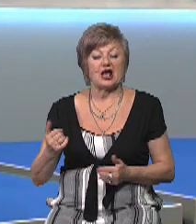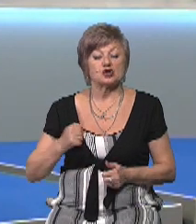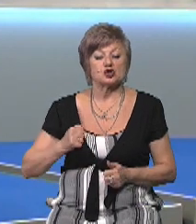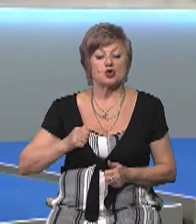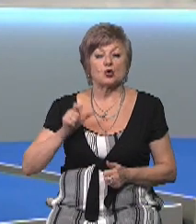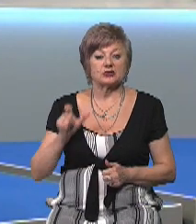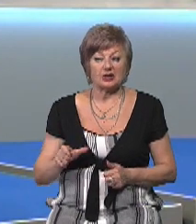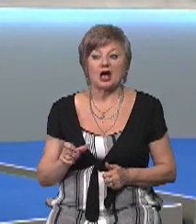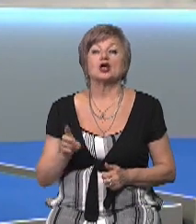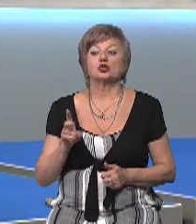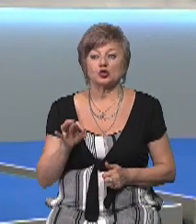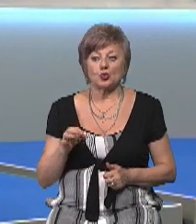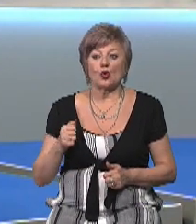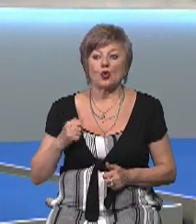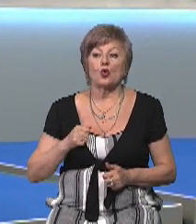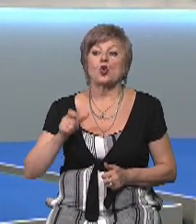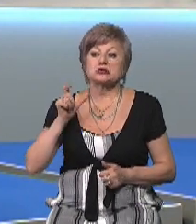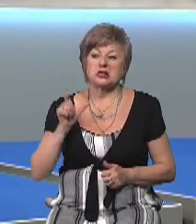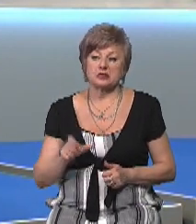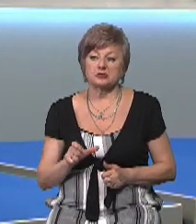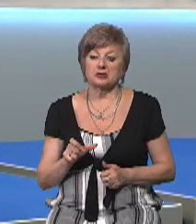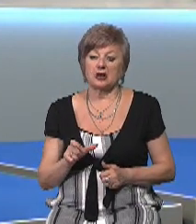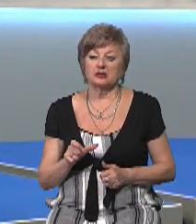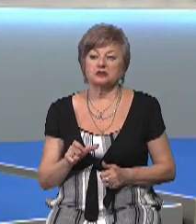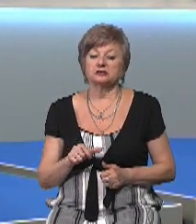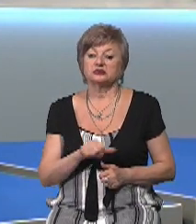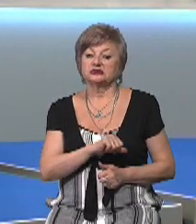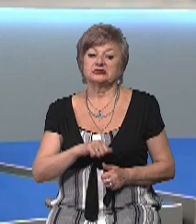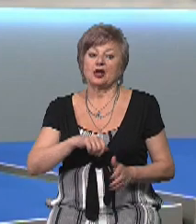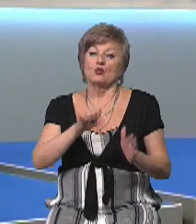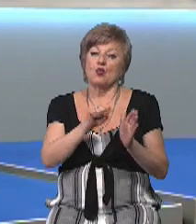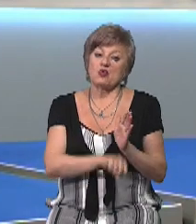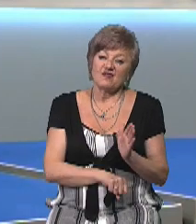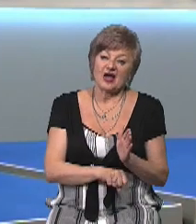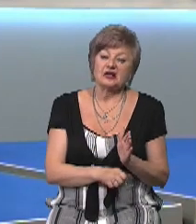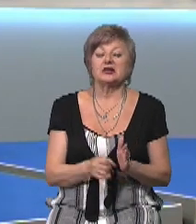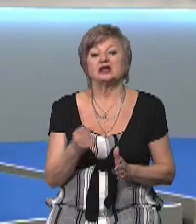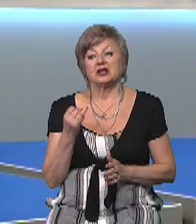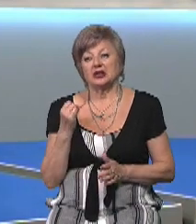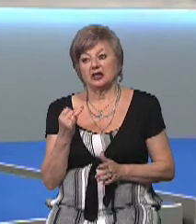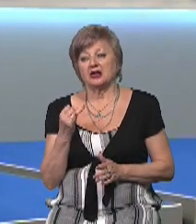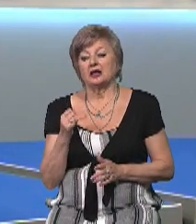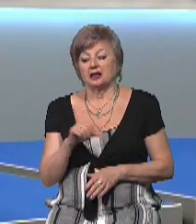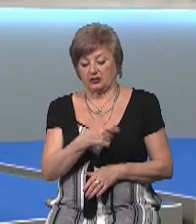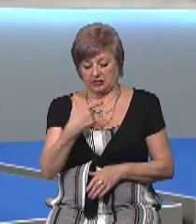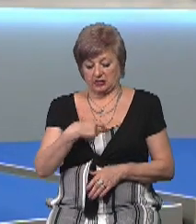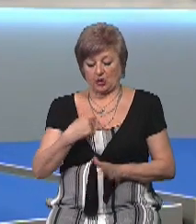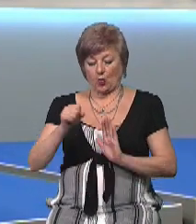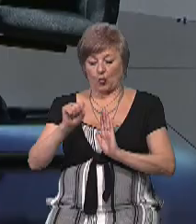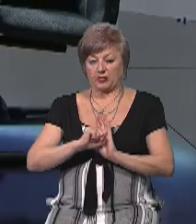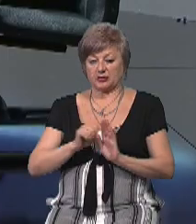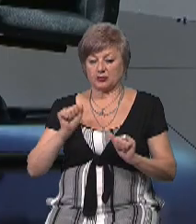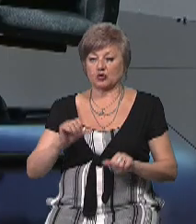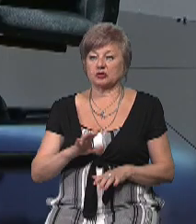але солдат, він все-таки націлений і вбивати сам, і, відповідно, він розуміє, що може бути вбитим, як би йому не хотілося